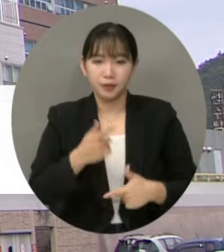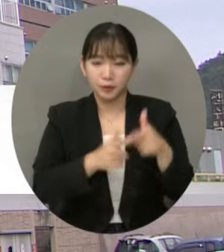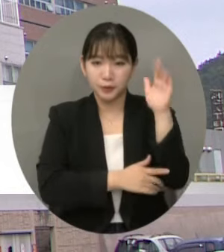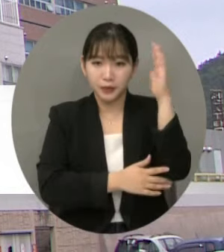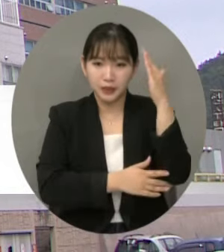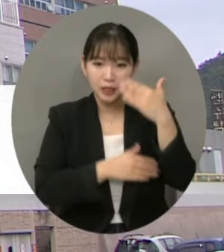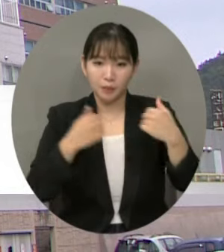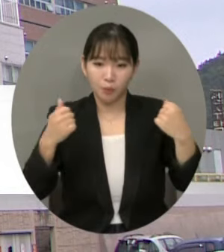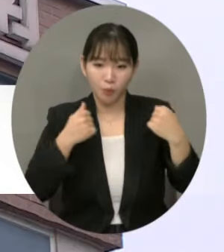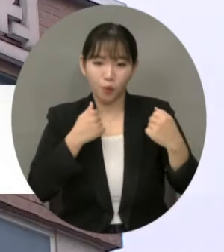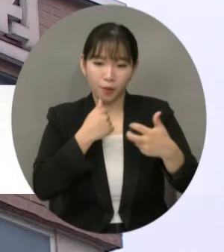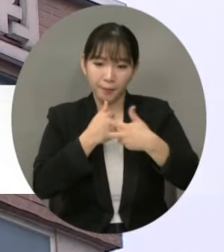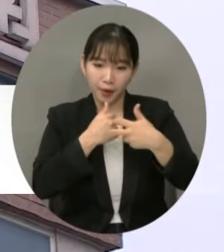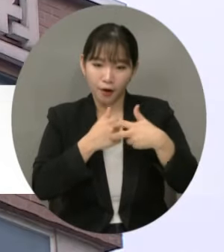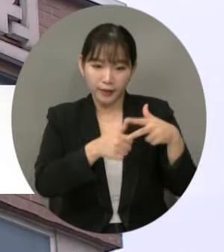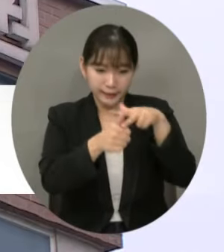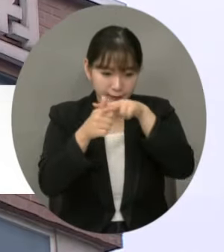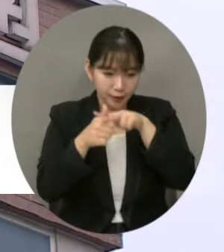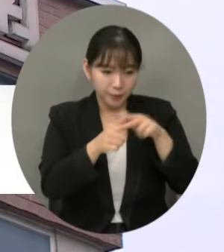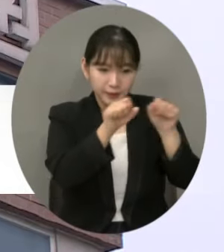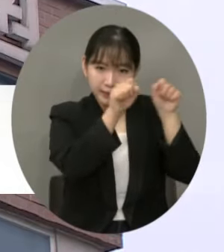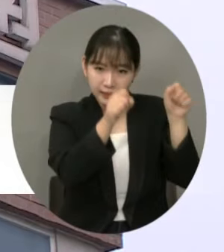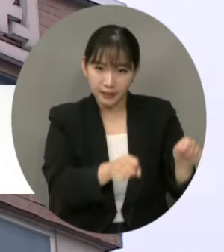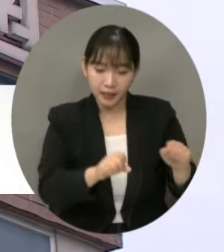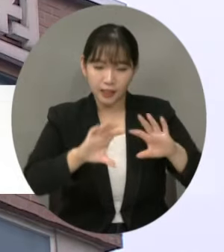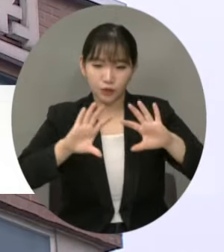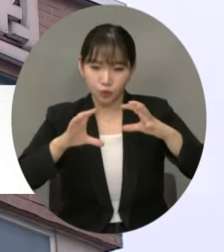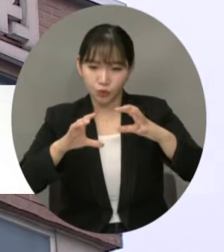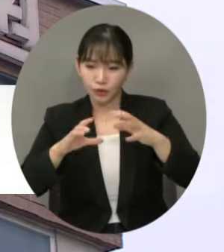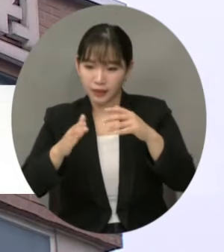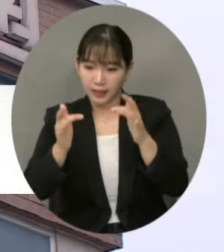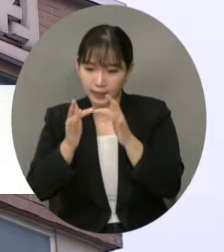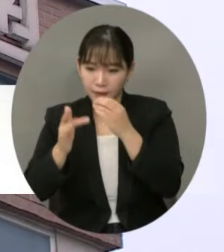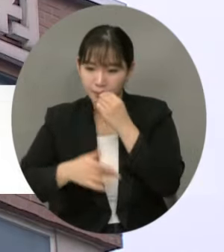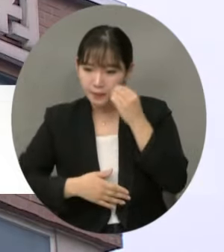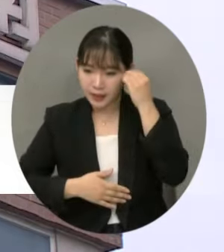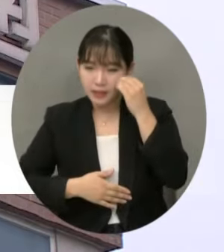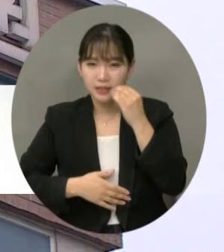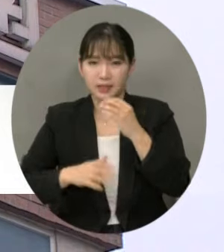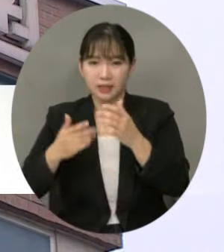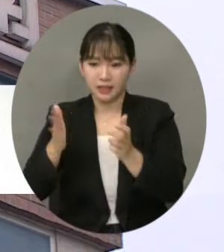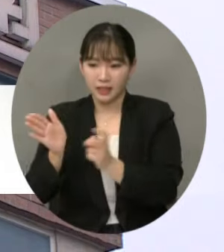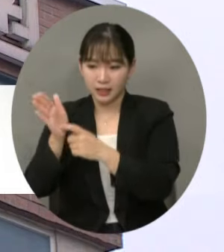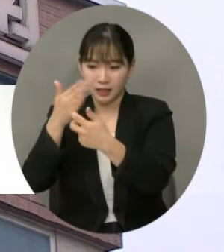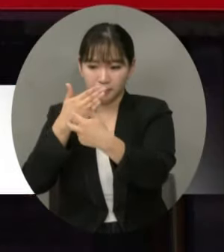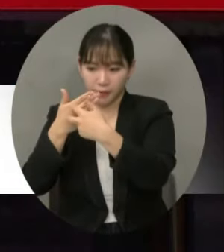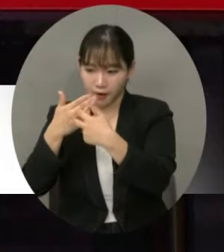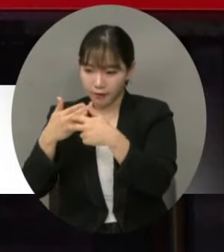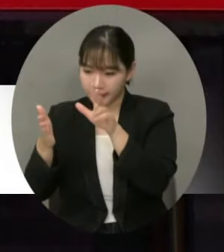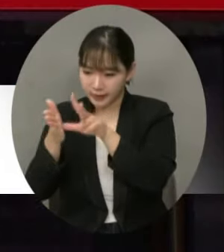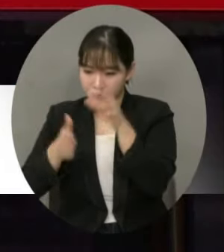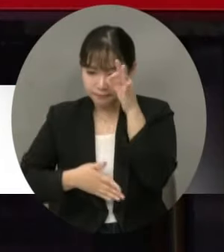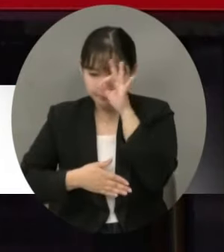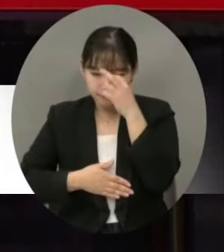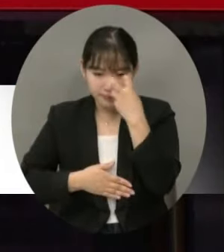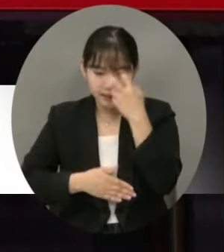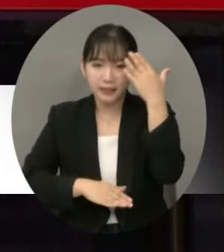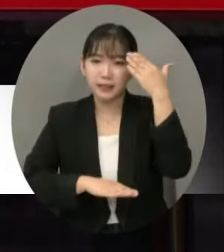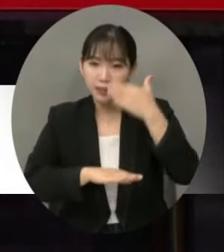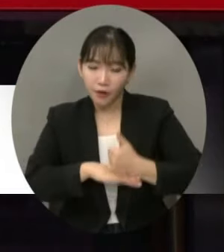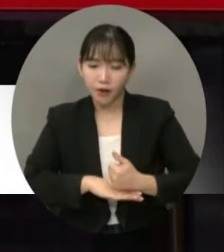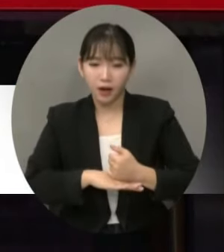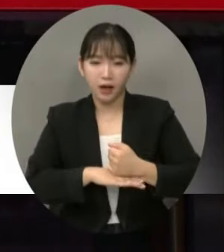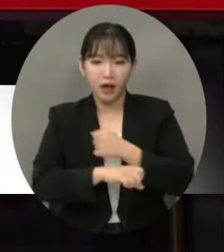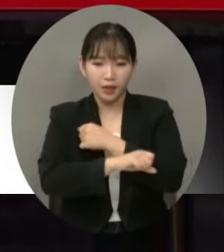목포시가 보건의료 빅데이터 개방 시스템과 국가통계포털, 응급의료통계연보 등을 분석한 결과 기준